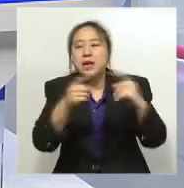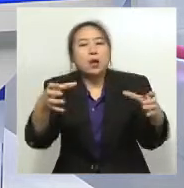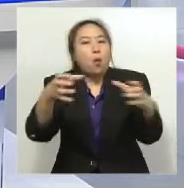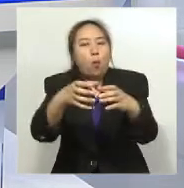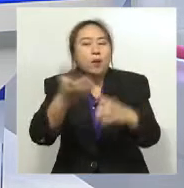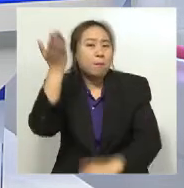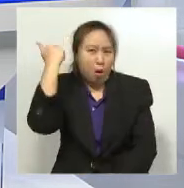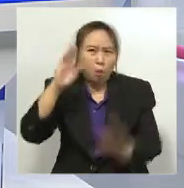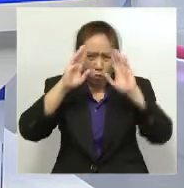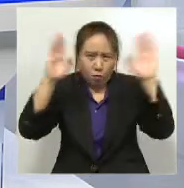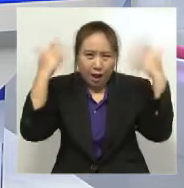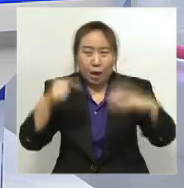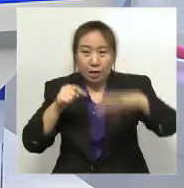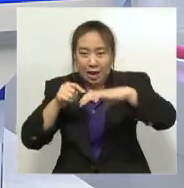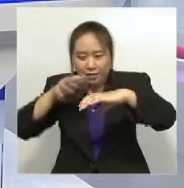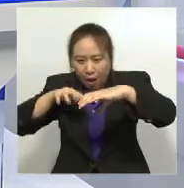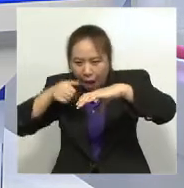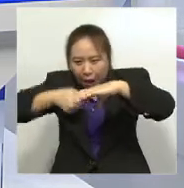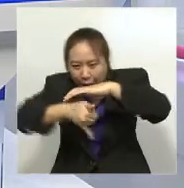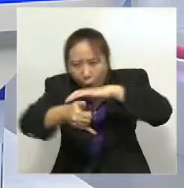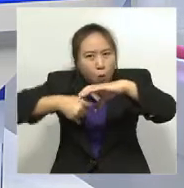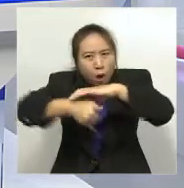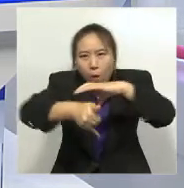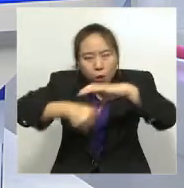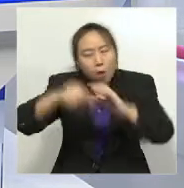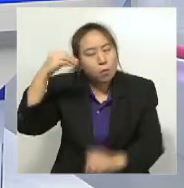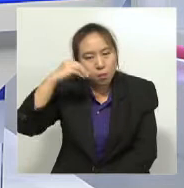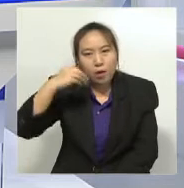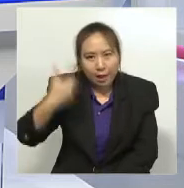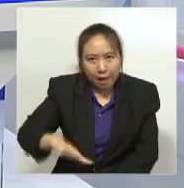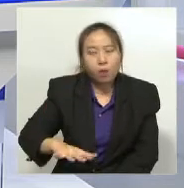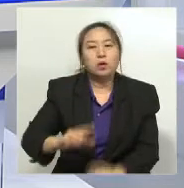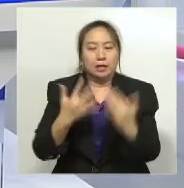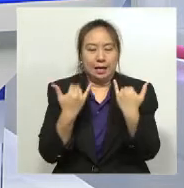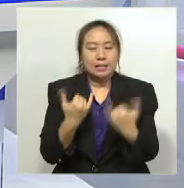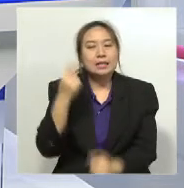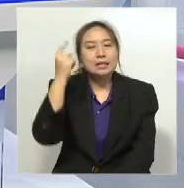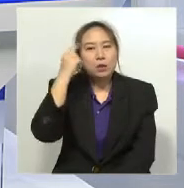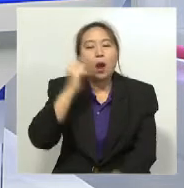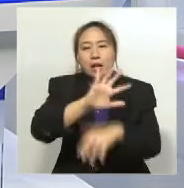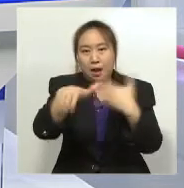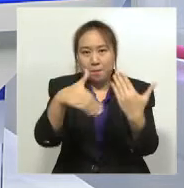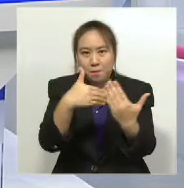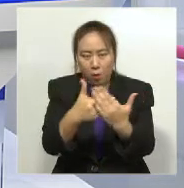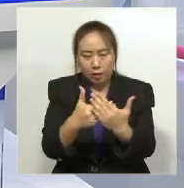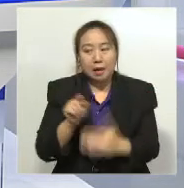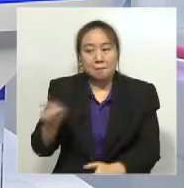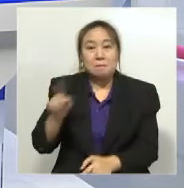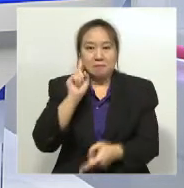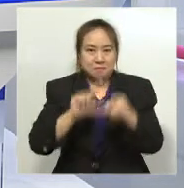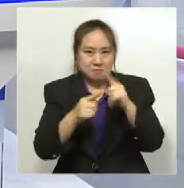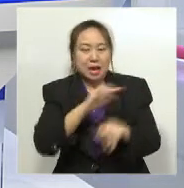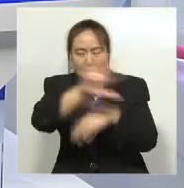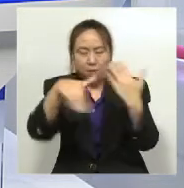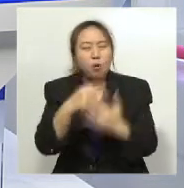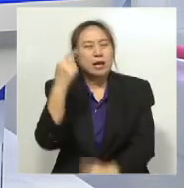เนี่ยเคยเข้าไปในถ้ำนี้เคยเข้าไปสำรวจมาแล้วหลายครั้งหลายหนนะคะครั้งนี้เนี่ยก็เชื่อว่าทุกคนเนี่ยคือเขาก็ยังเชื่อมั่นว่าเพื่อนๆ